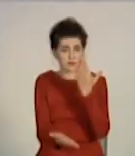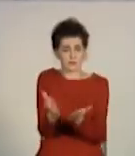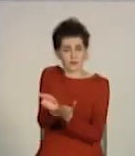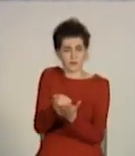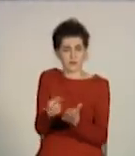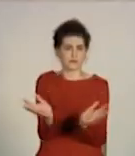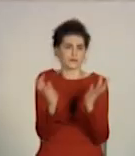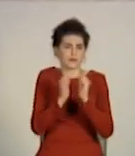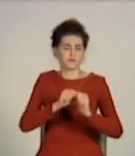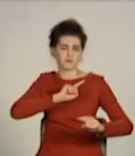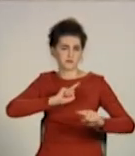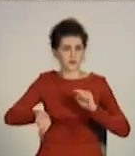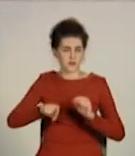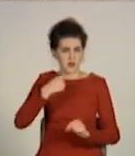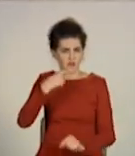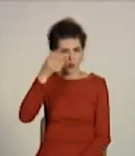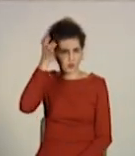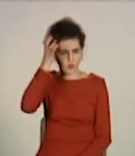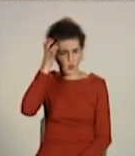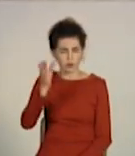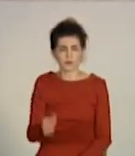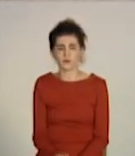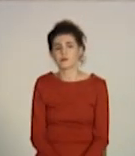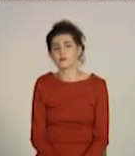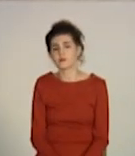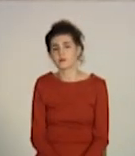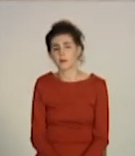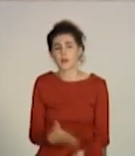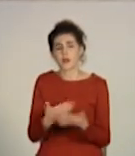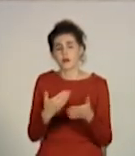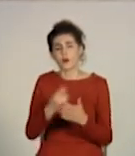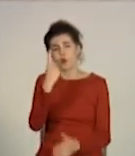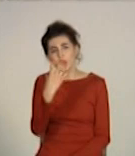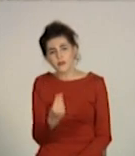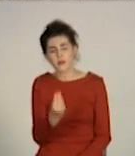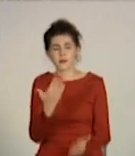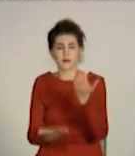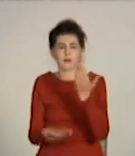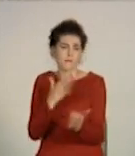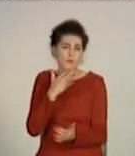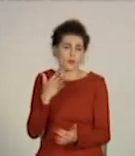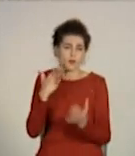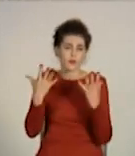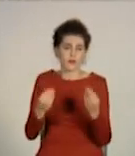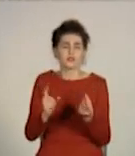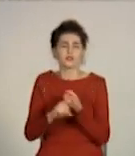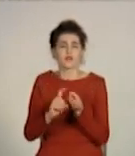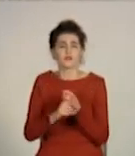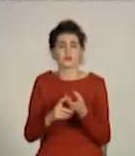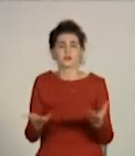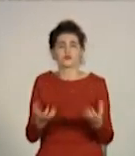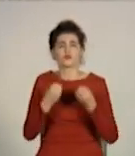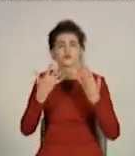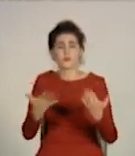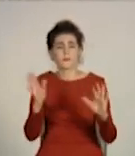розповідають науковці. Це може і день бути, може кілька днів, залежно від виду.